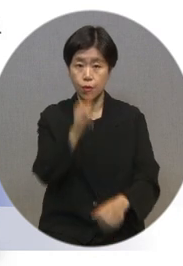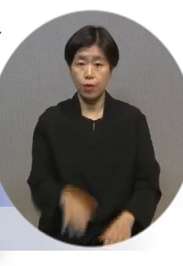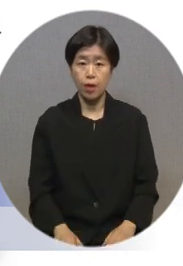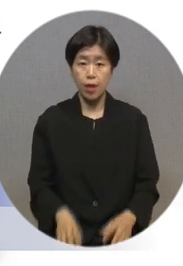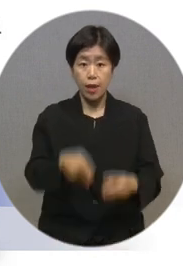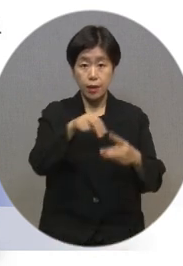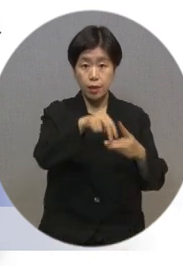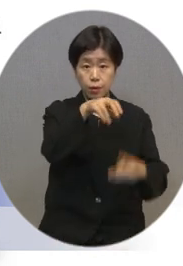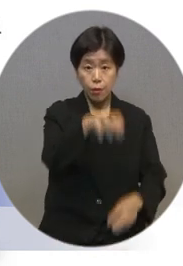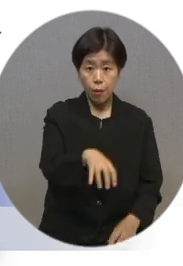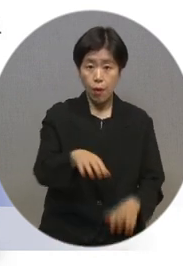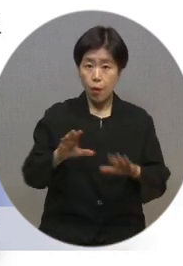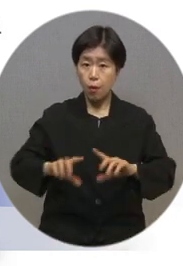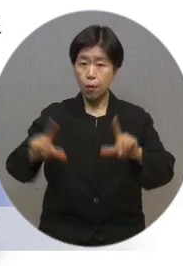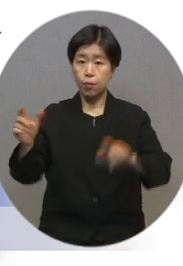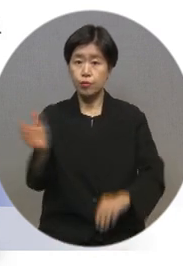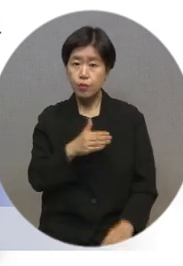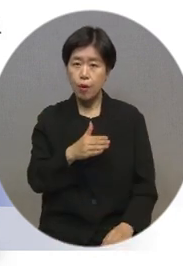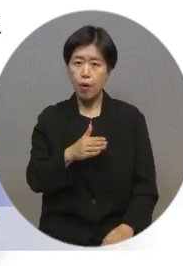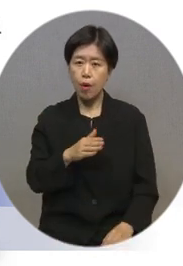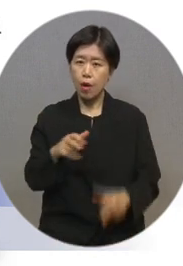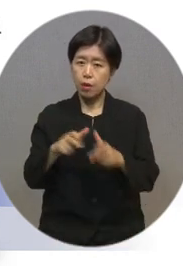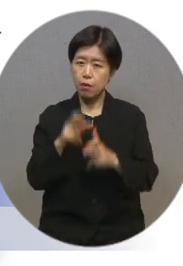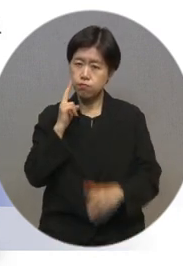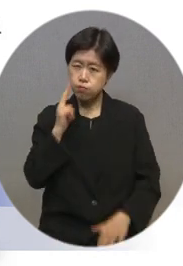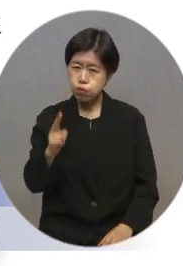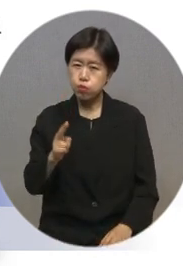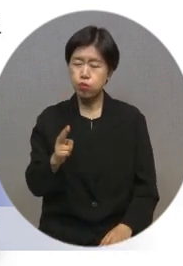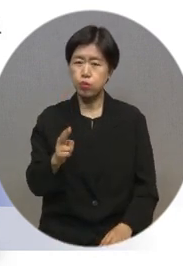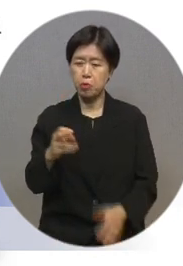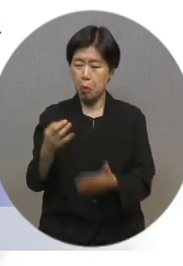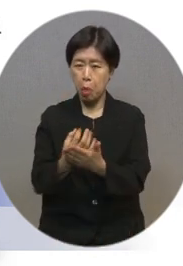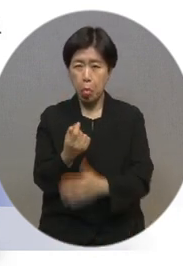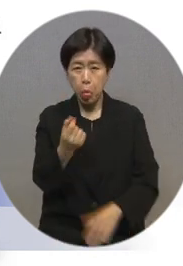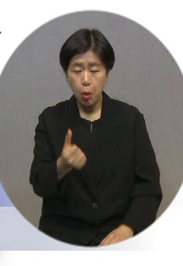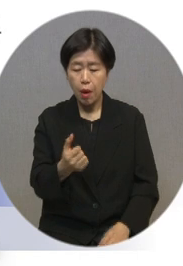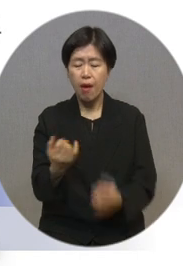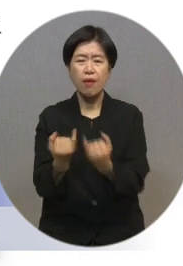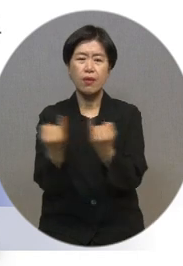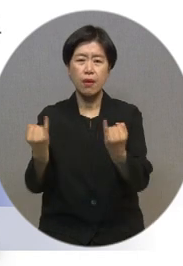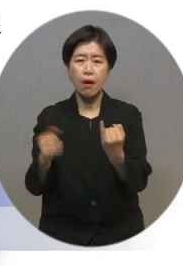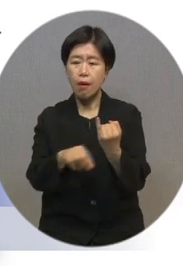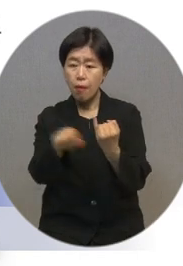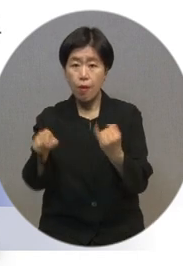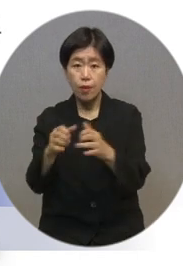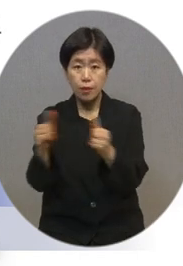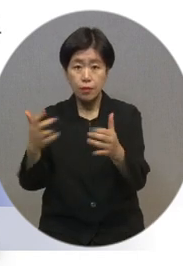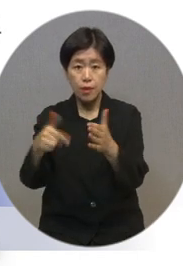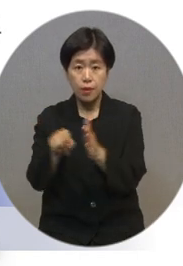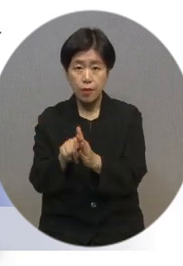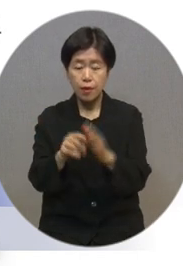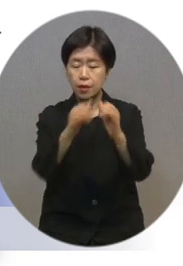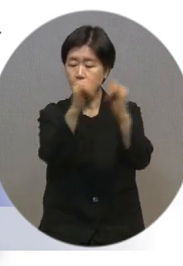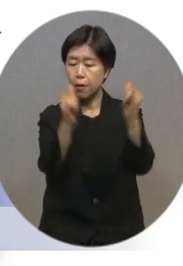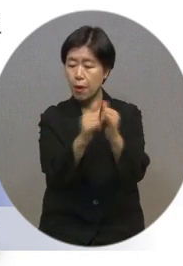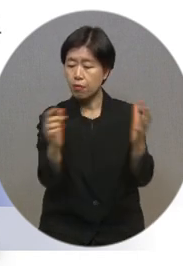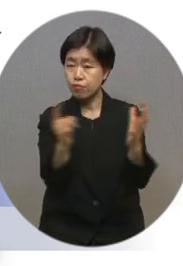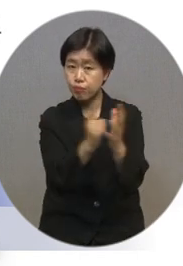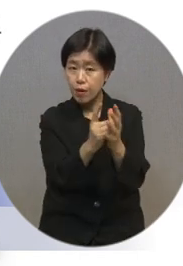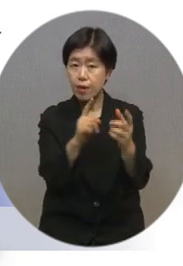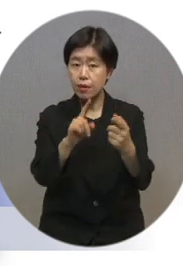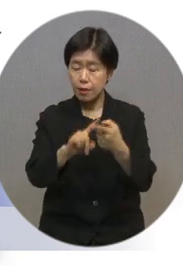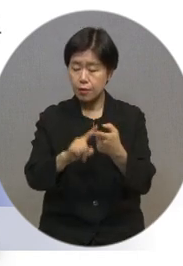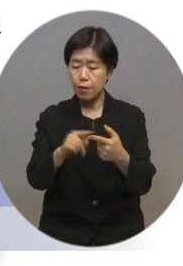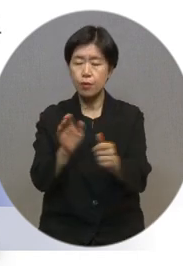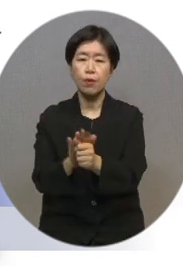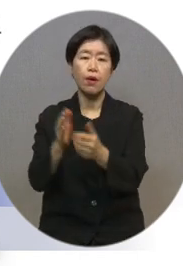중증 저소득 여성 장애인 지원 쿼터제를 실시해 사회적 배려 대상에 참여 기회를 확대한다고 합니다 또한